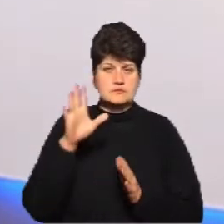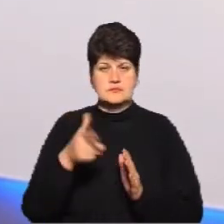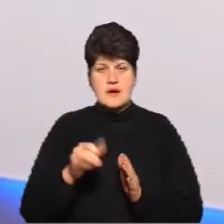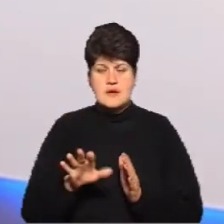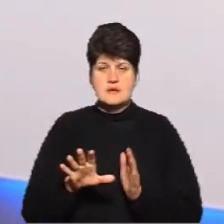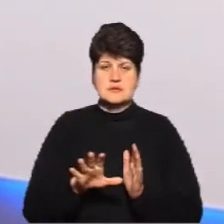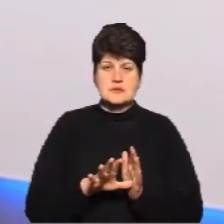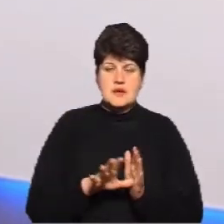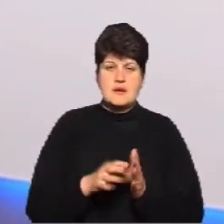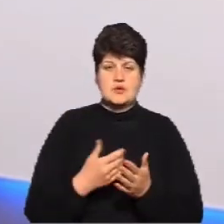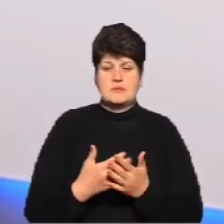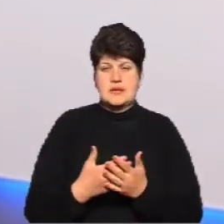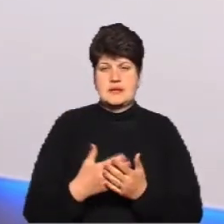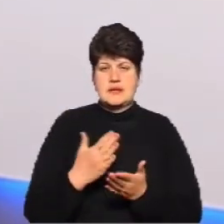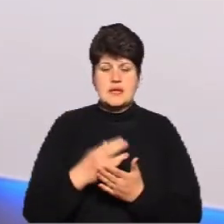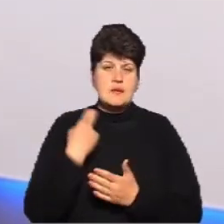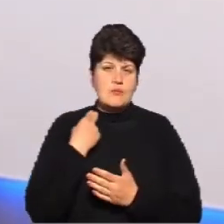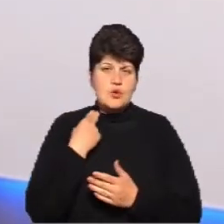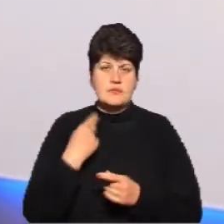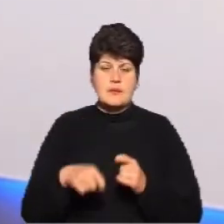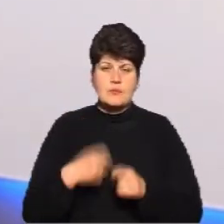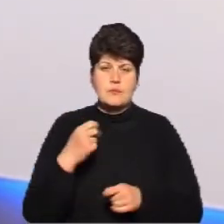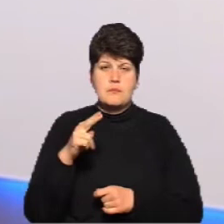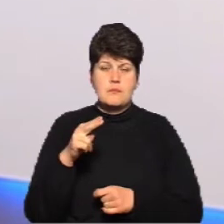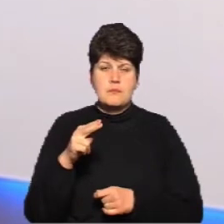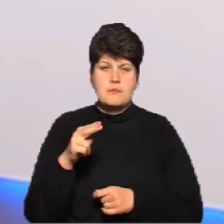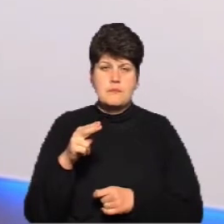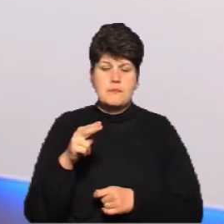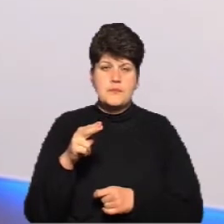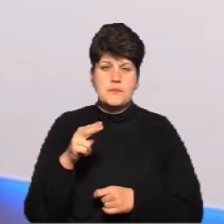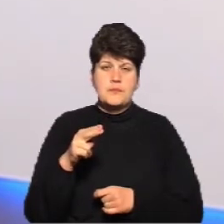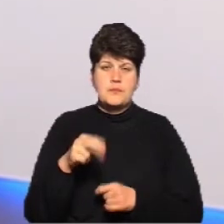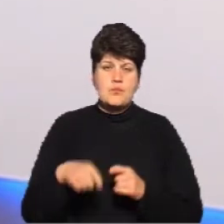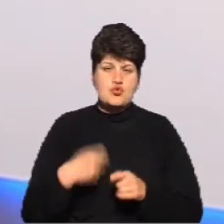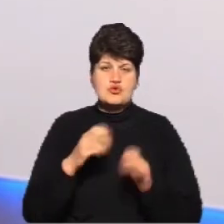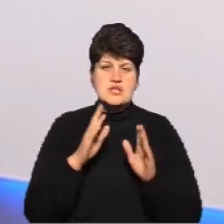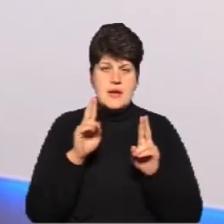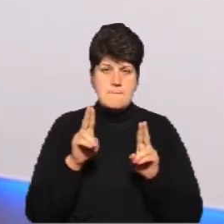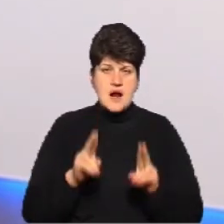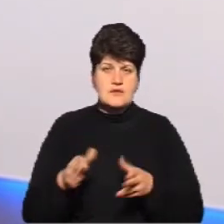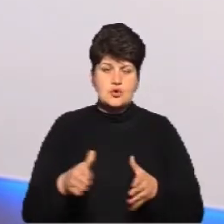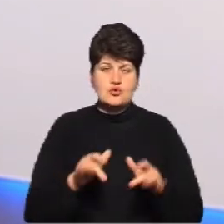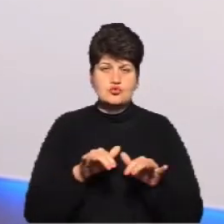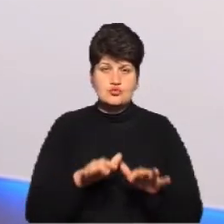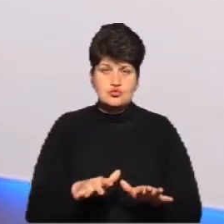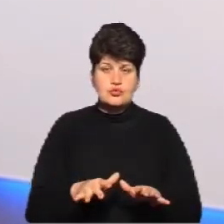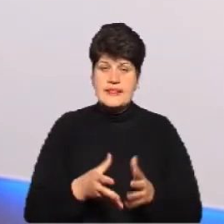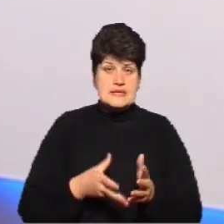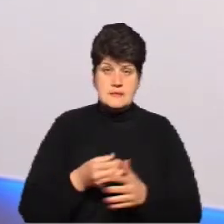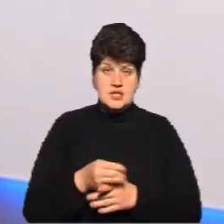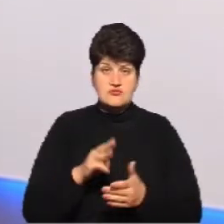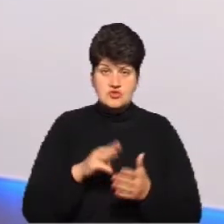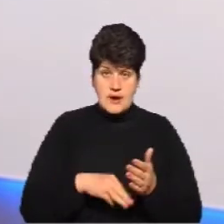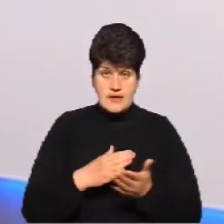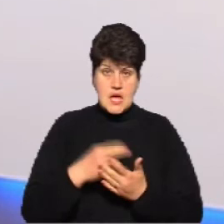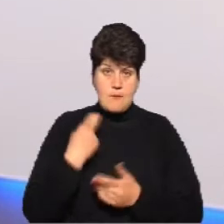або, наприклад, вчинивши порушення правил дорожнього руху, не сплативши штраф, виходить, є борг. Тобто в цих всіх